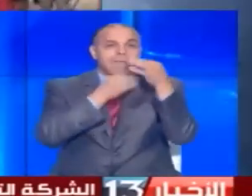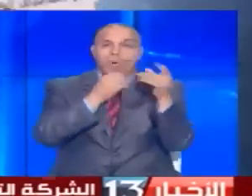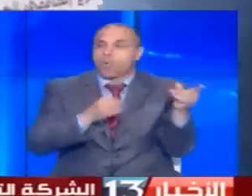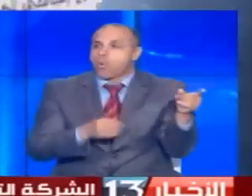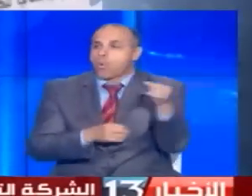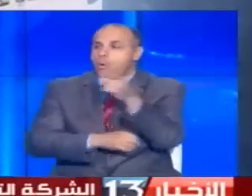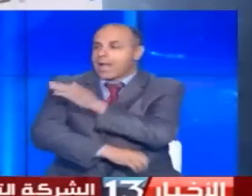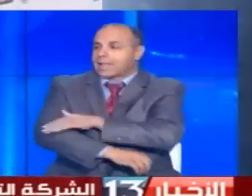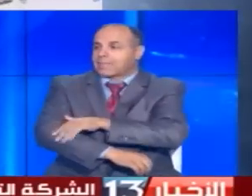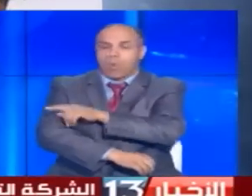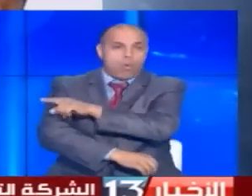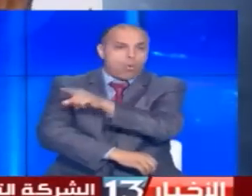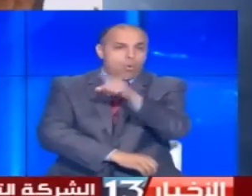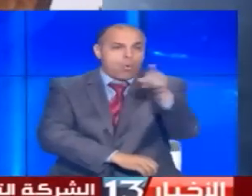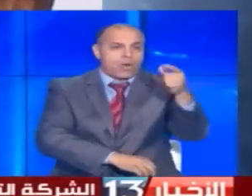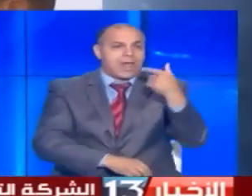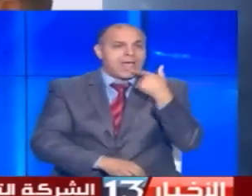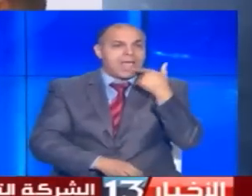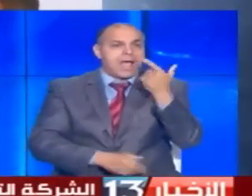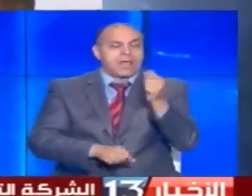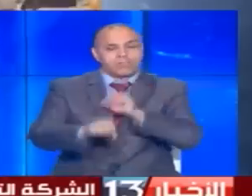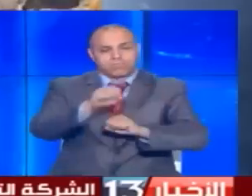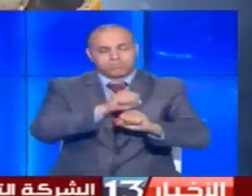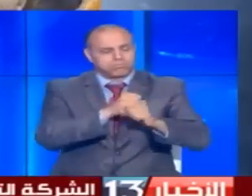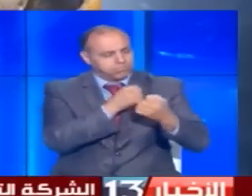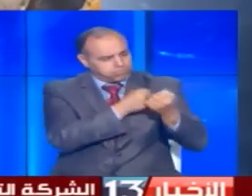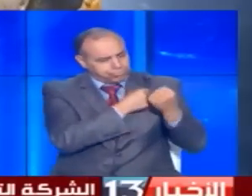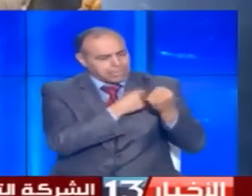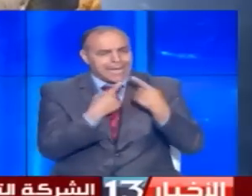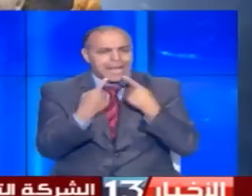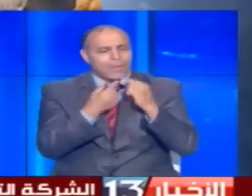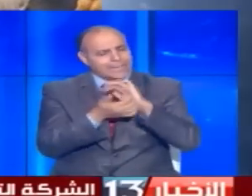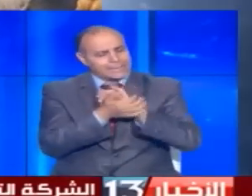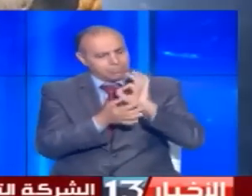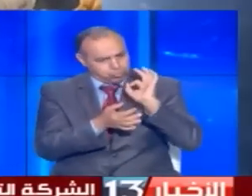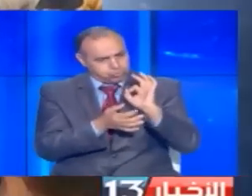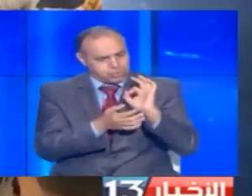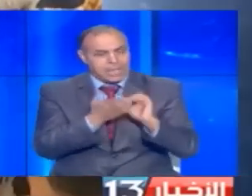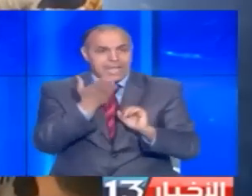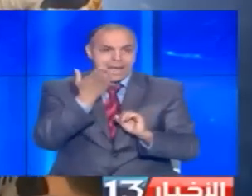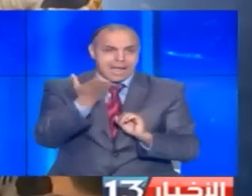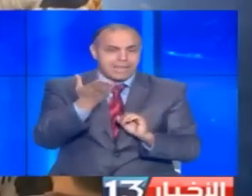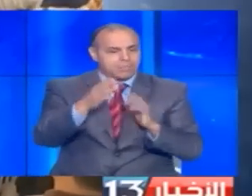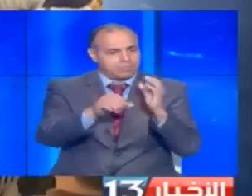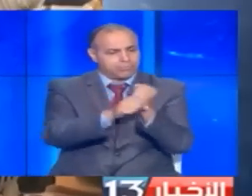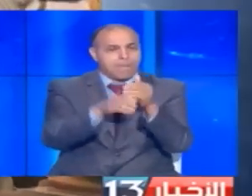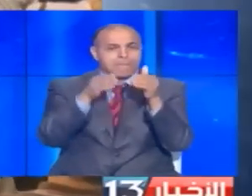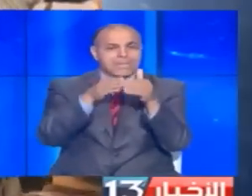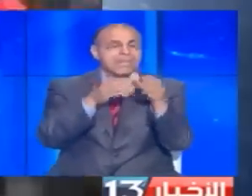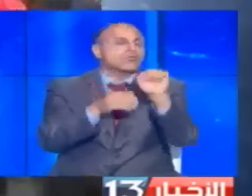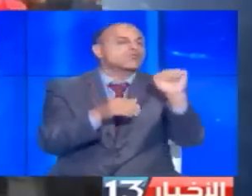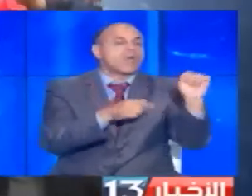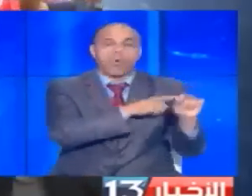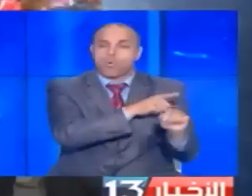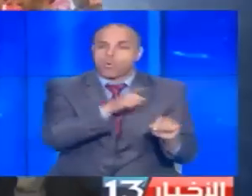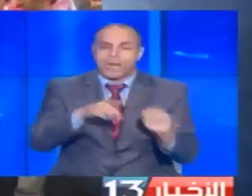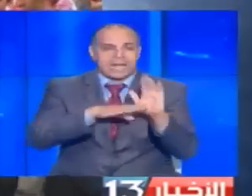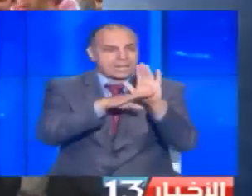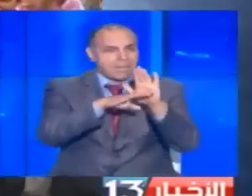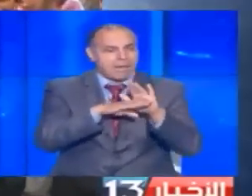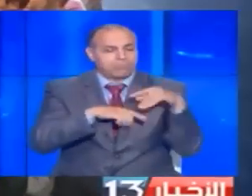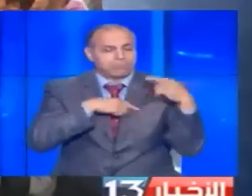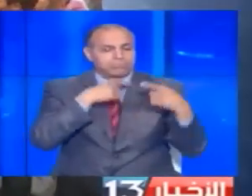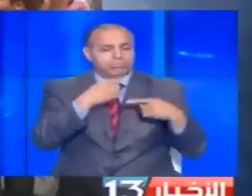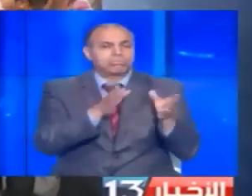أمام العاملين أكد فيها تمسك المنظمة الشغيلة بالحوار السلمي سبيلا لتحقيق المطالب الاجتماعية وضمانا